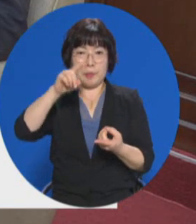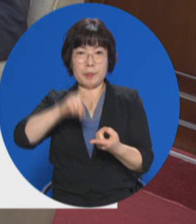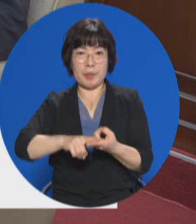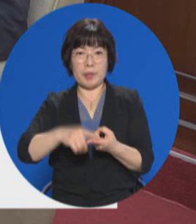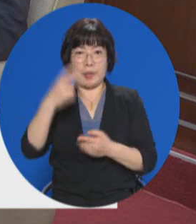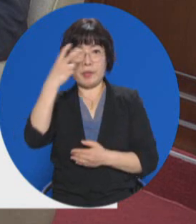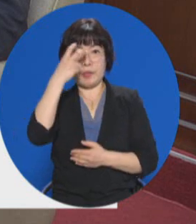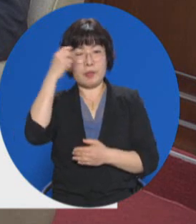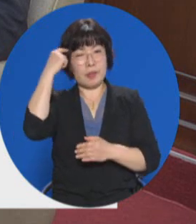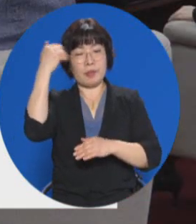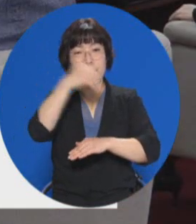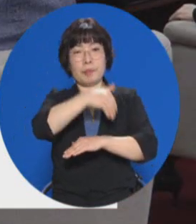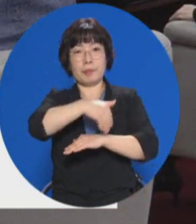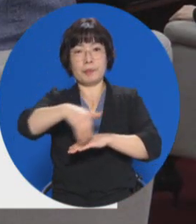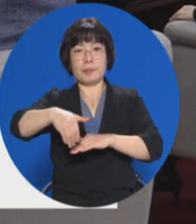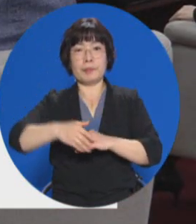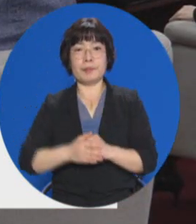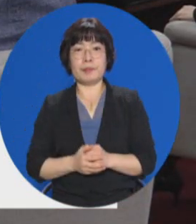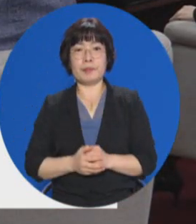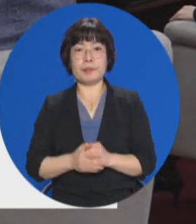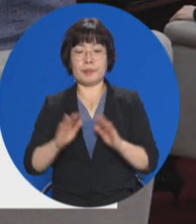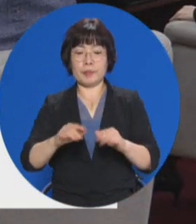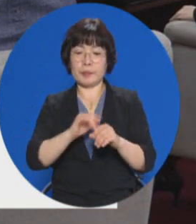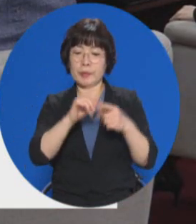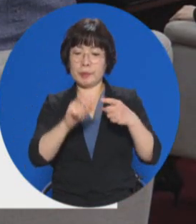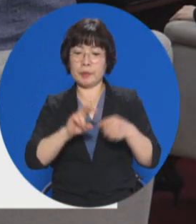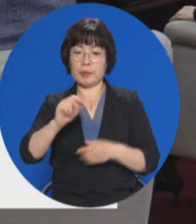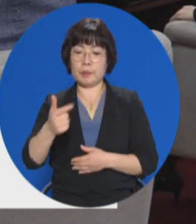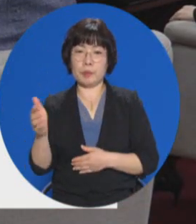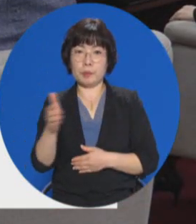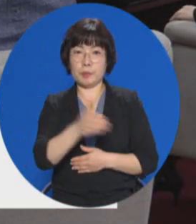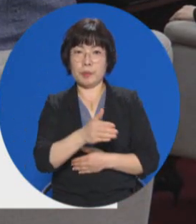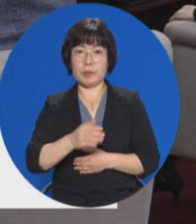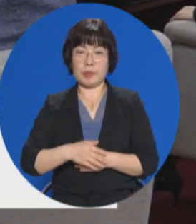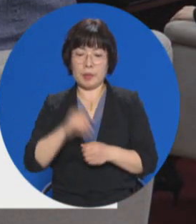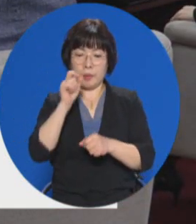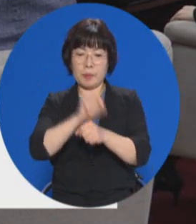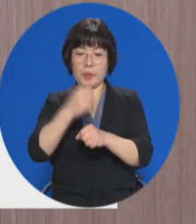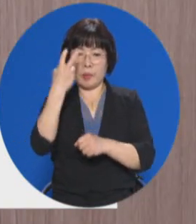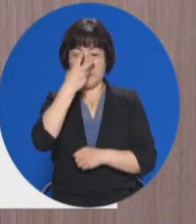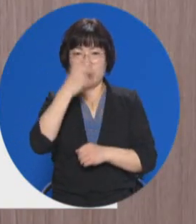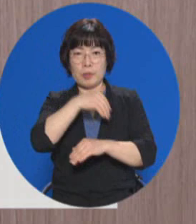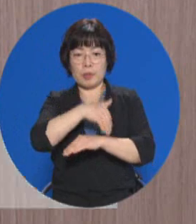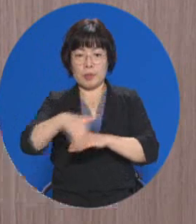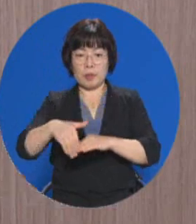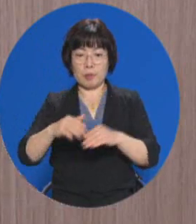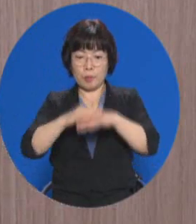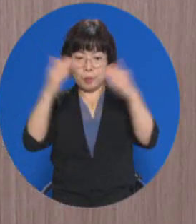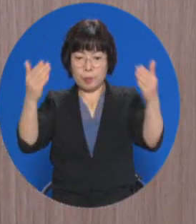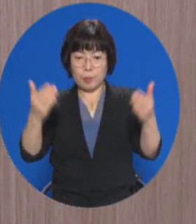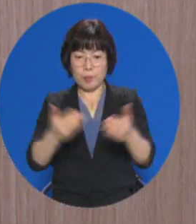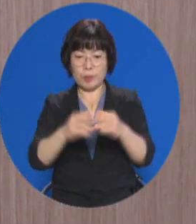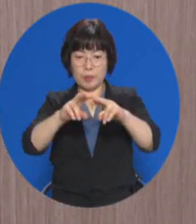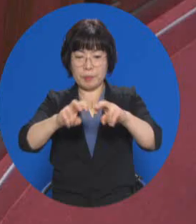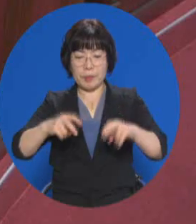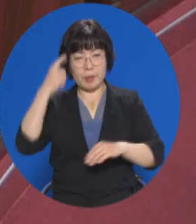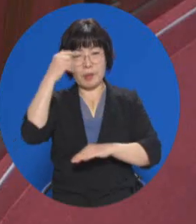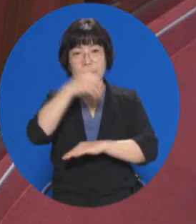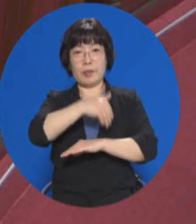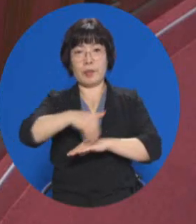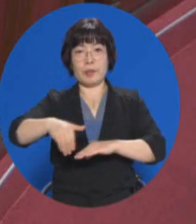대해서도 심사를 이어갑니다. 또 이번 달 26일부터 사무감사를 진행해 행정 전반을 살펴볼